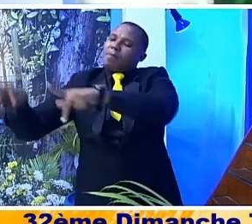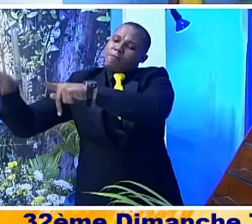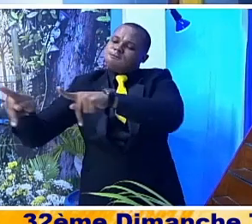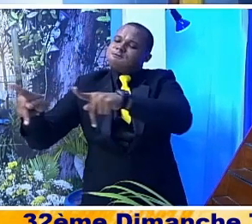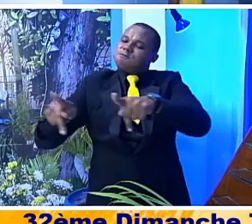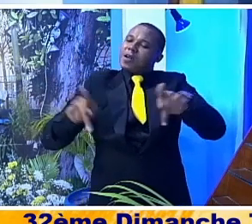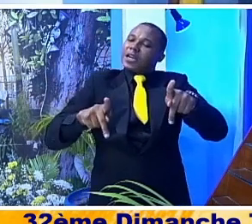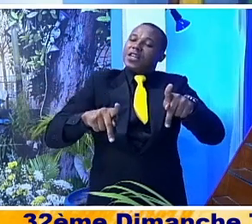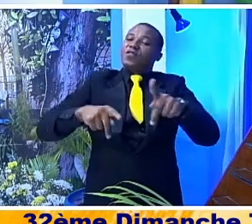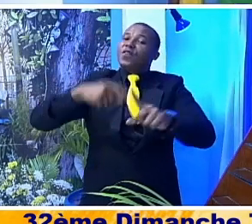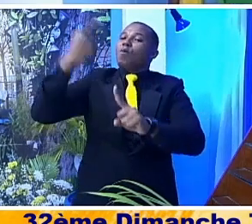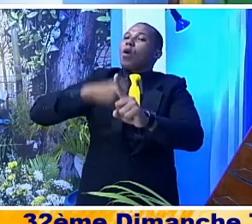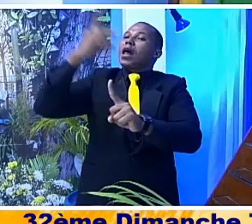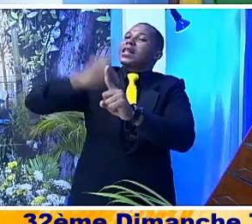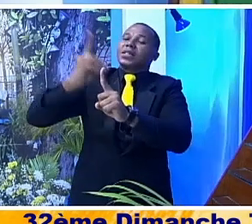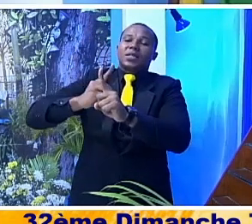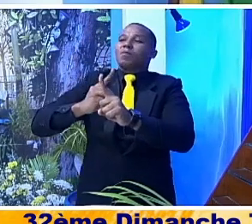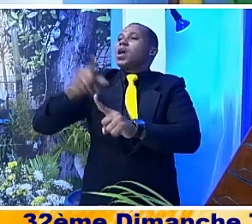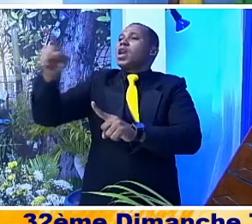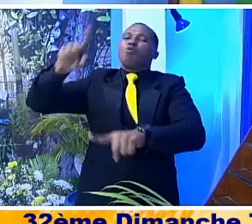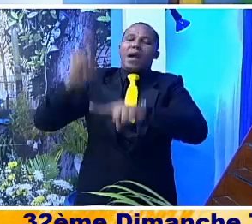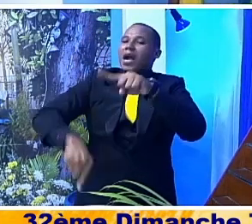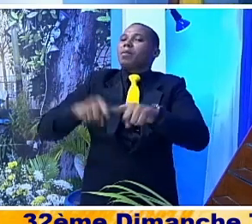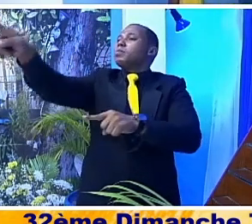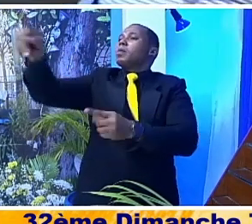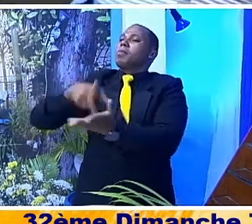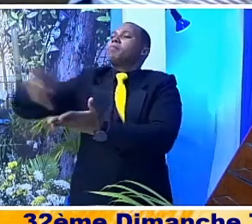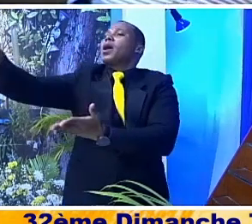mois décembre. Bé